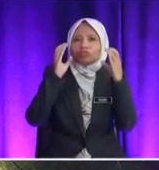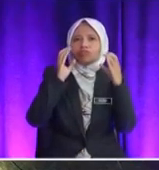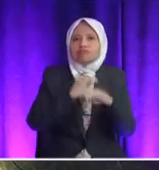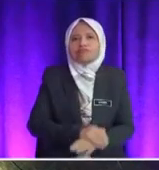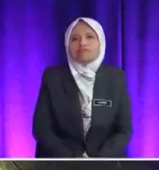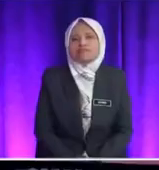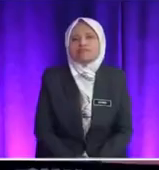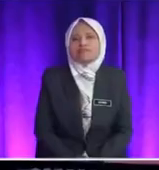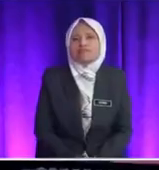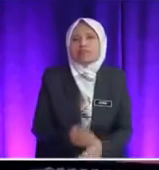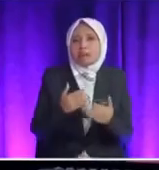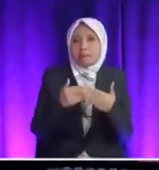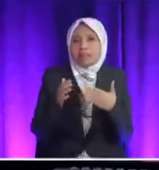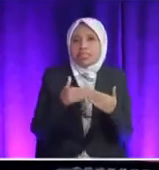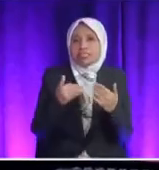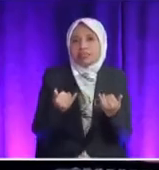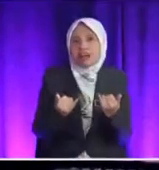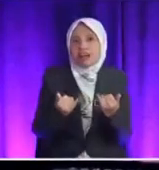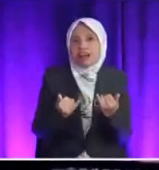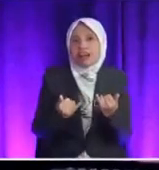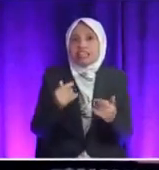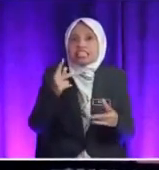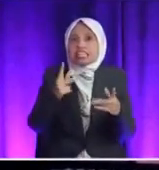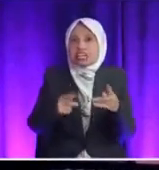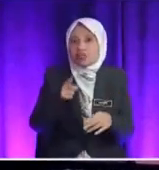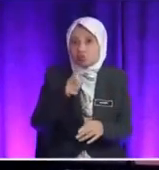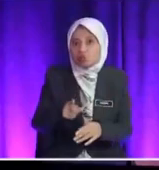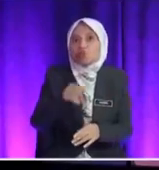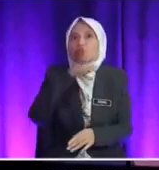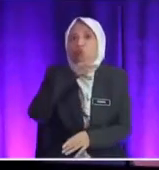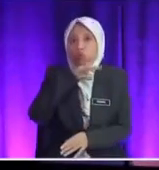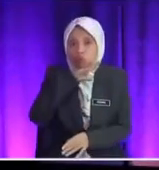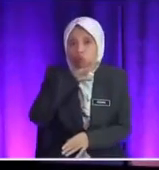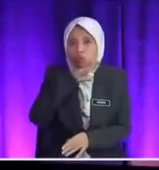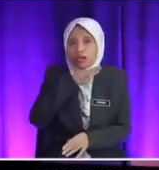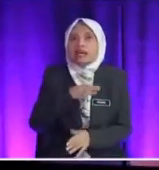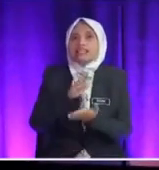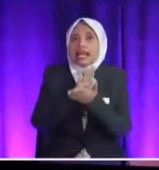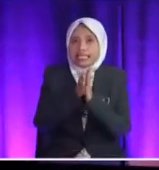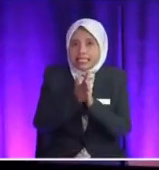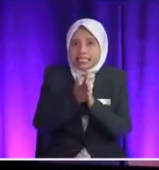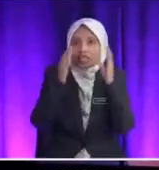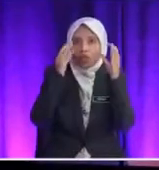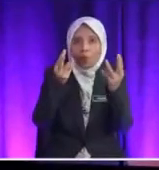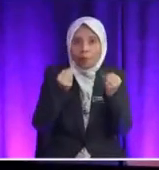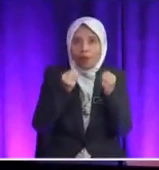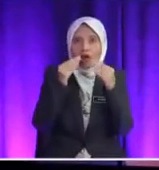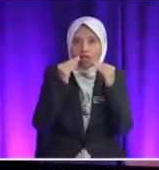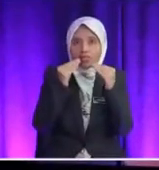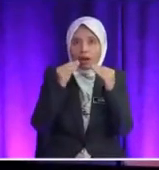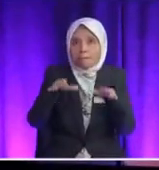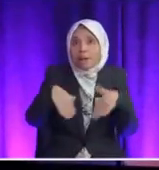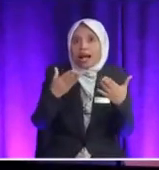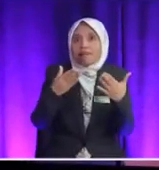tak berhak Keane ketika mudah Koto majum hanya cegukan aja cara bagaimana enak mencuci